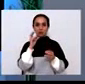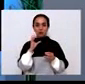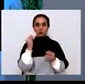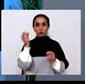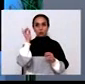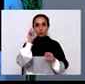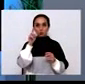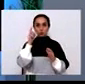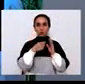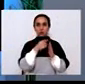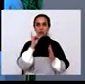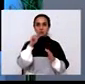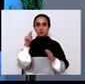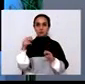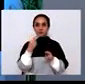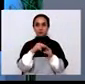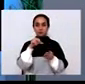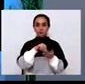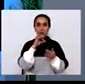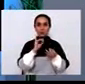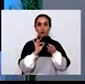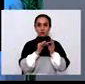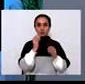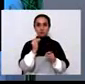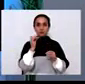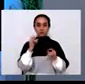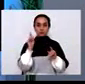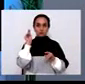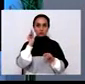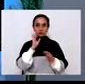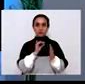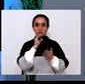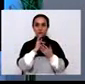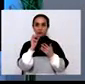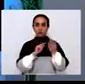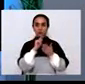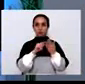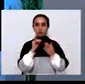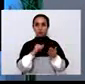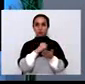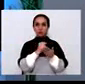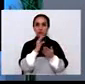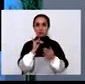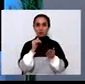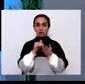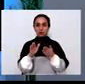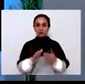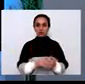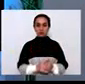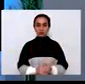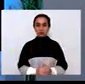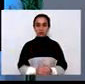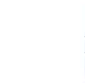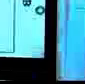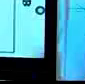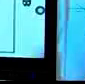узнаем о знаках препинания при однородных членах предложения и научимся отвечать на вопросы утвердительно и отрицательно,